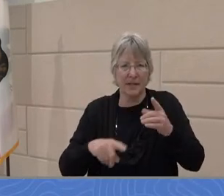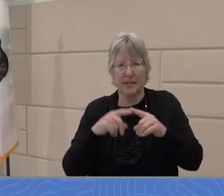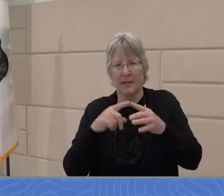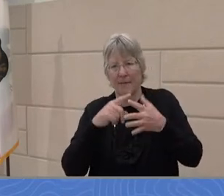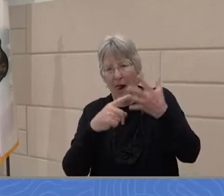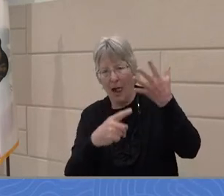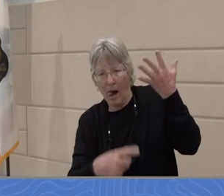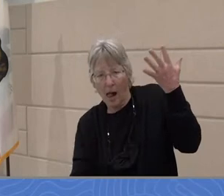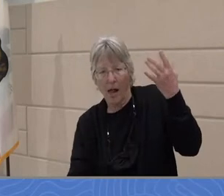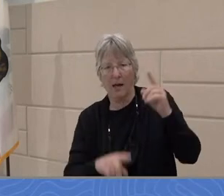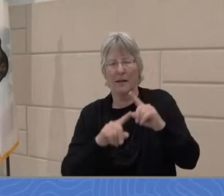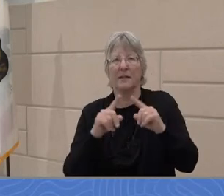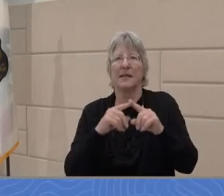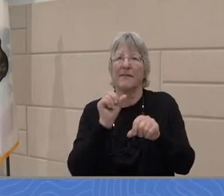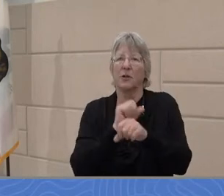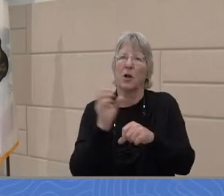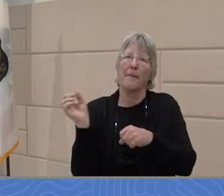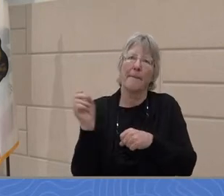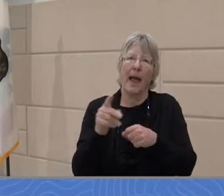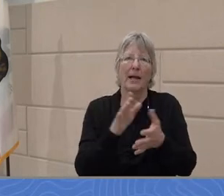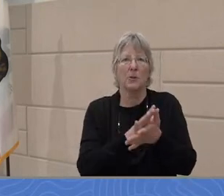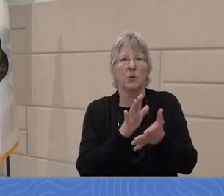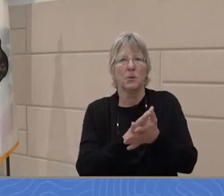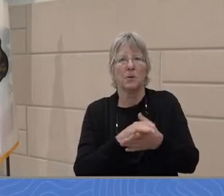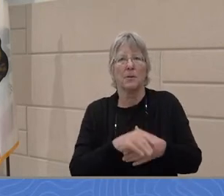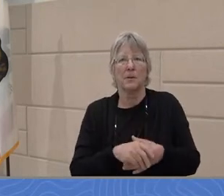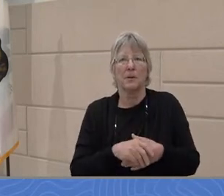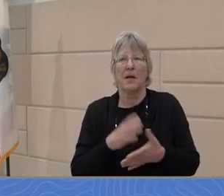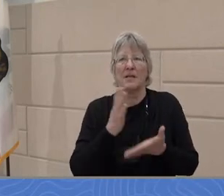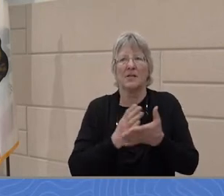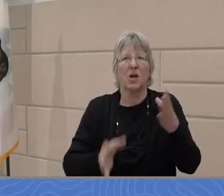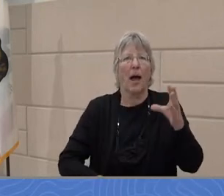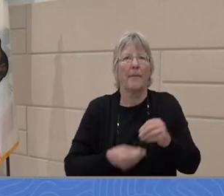ត្រូវនឹងព្យាបាលសិស្សដូច្នេះ